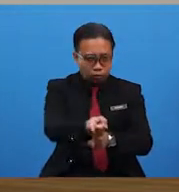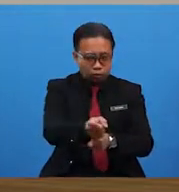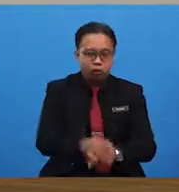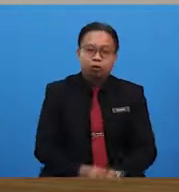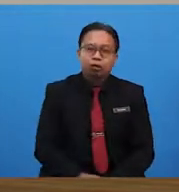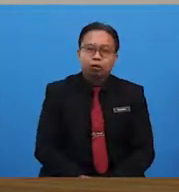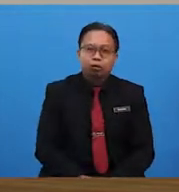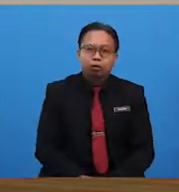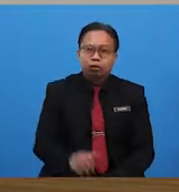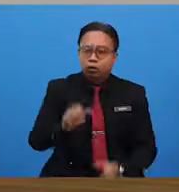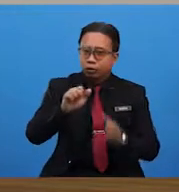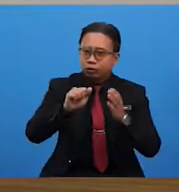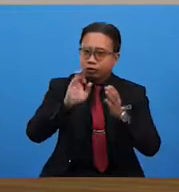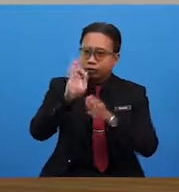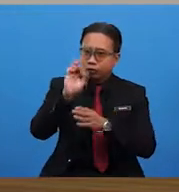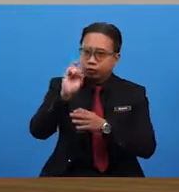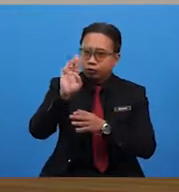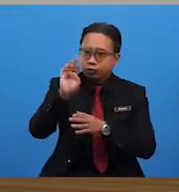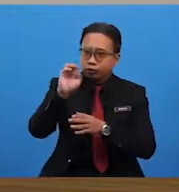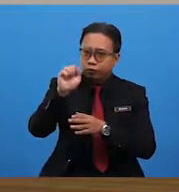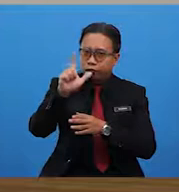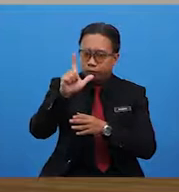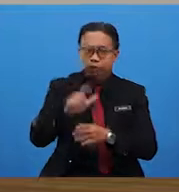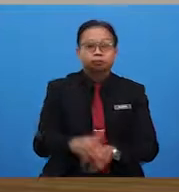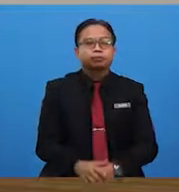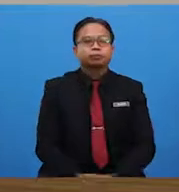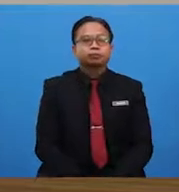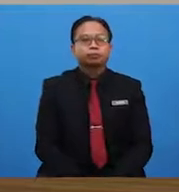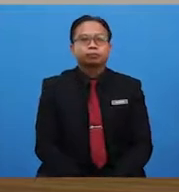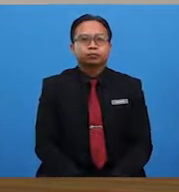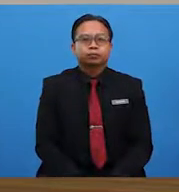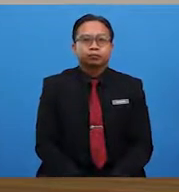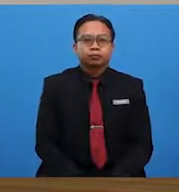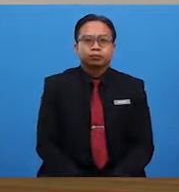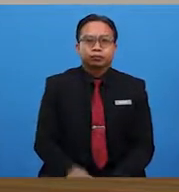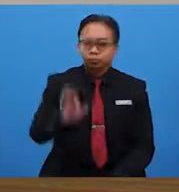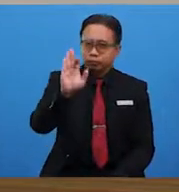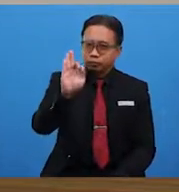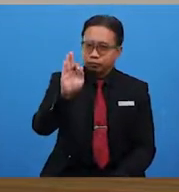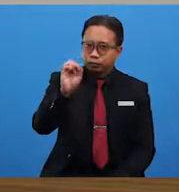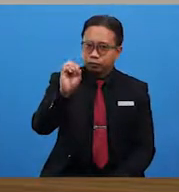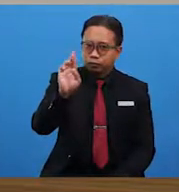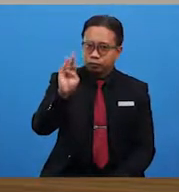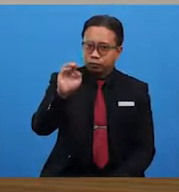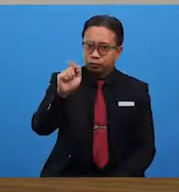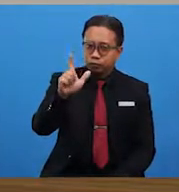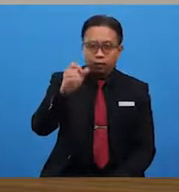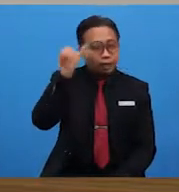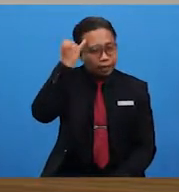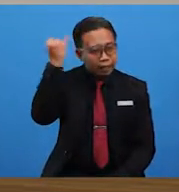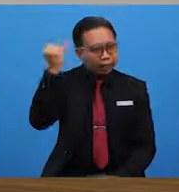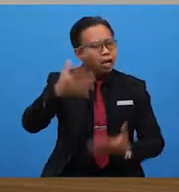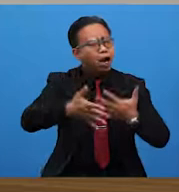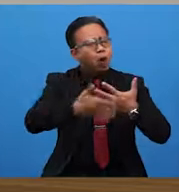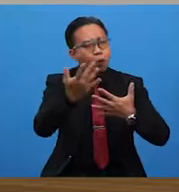ha aspek format tersasar Zainal aspek formal adalah Iya awal